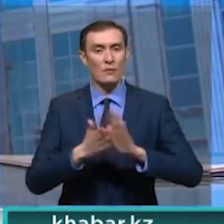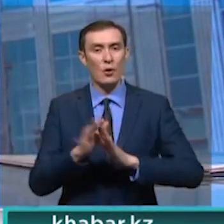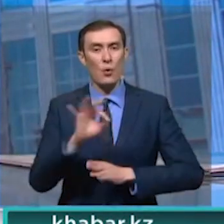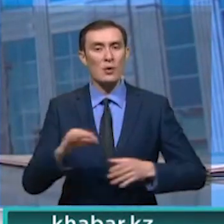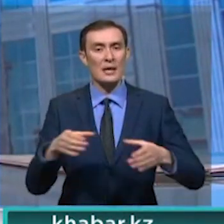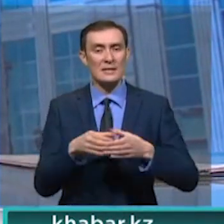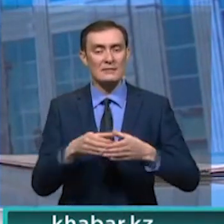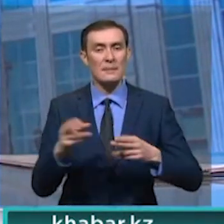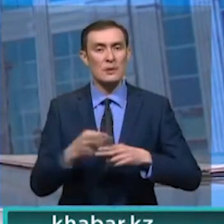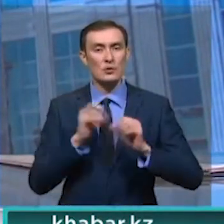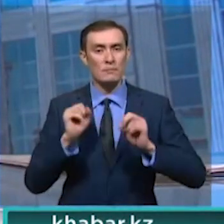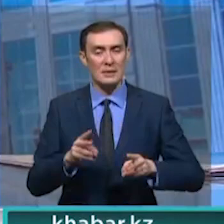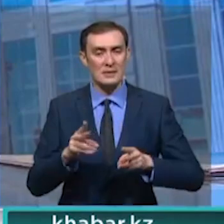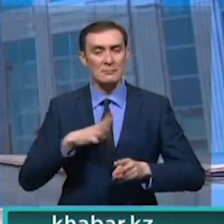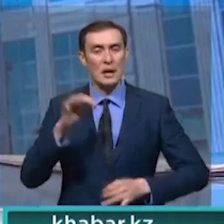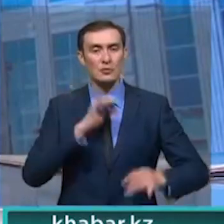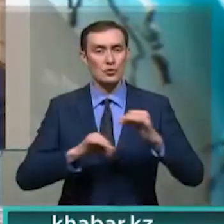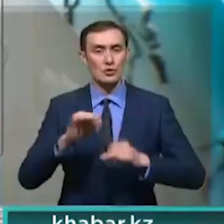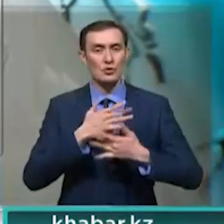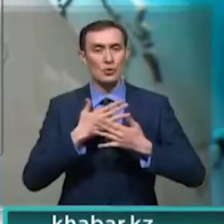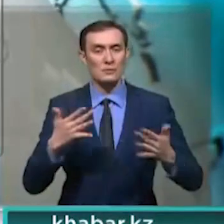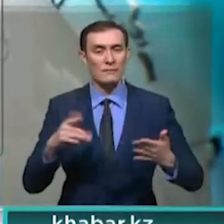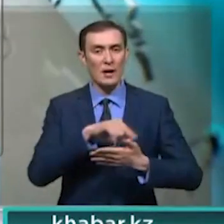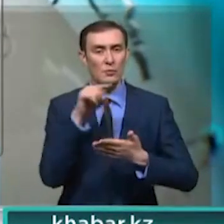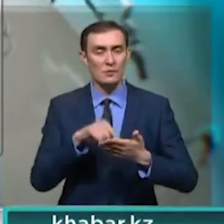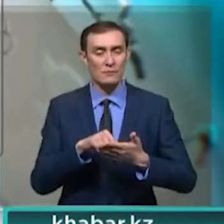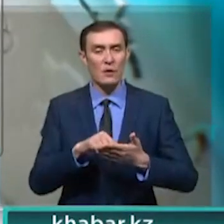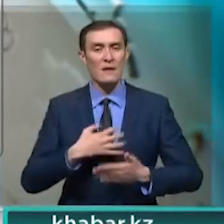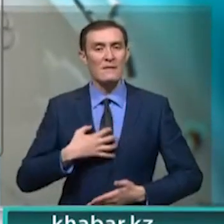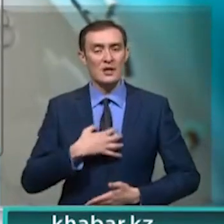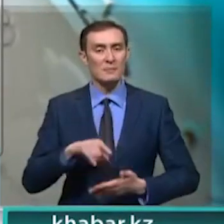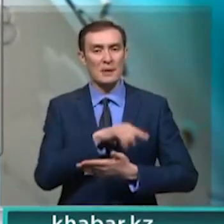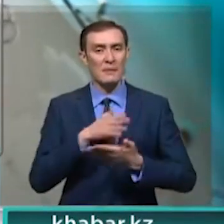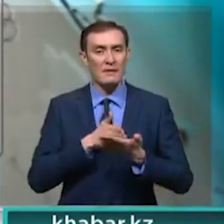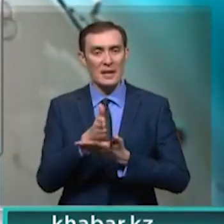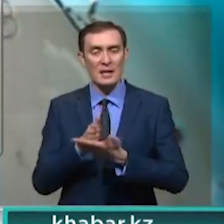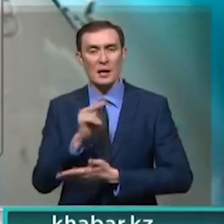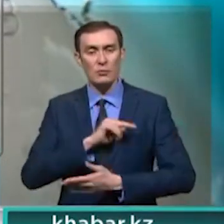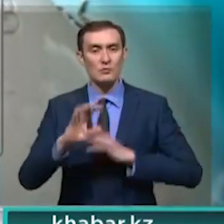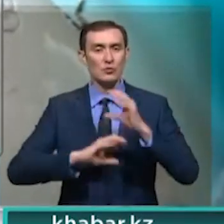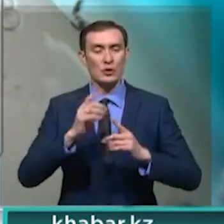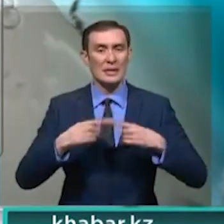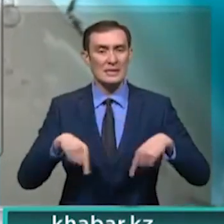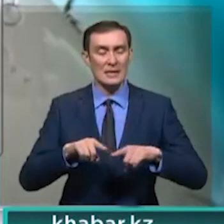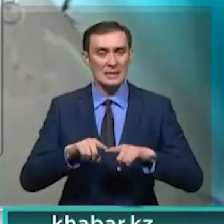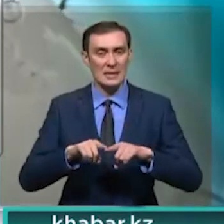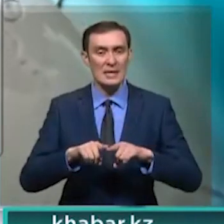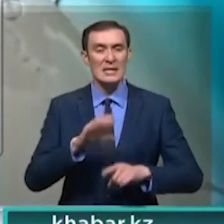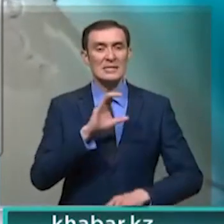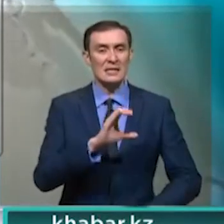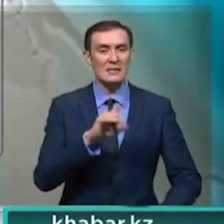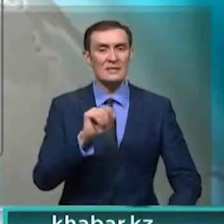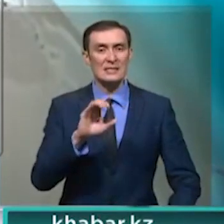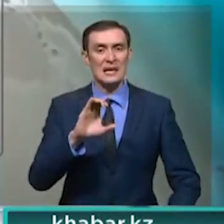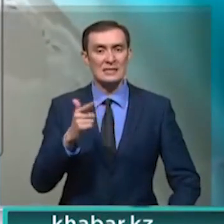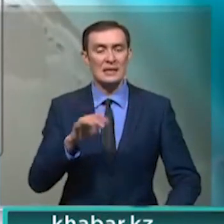коллективной безопасности. Собеседники обсудили широкий спектр вопросов по ключевым направлениям деятельности международной организации. Станислав